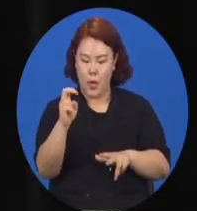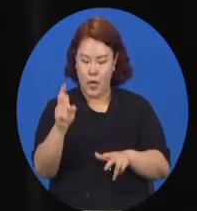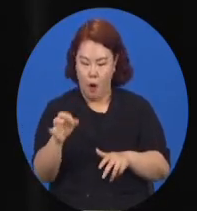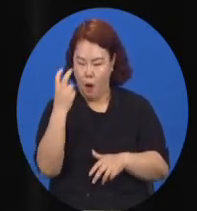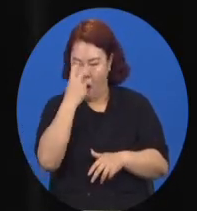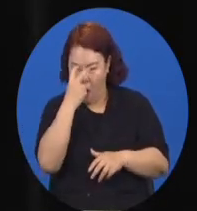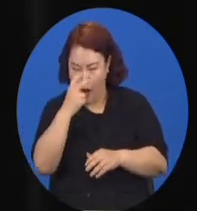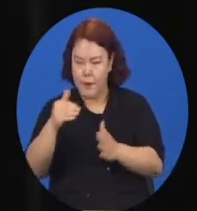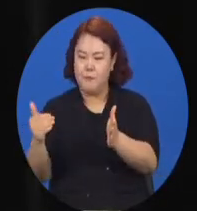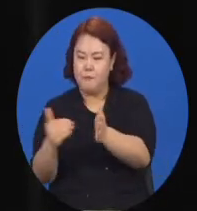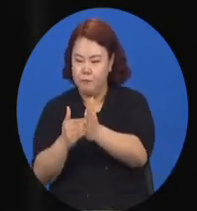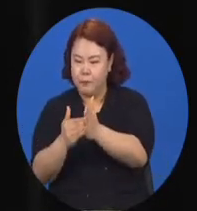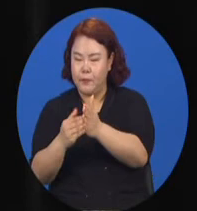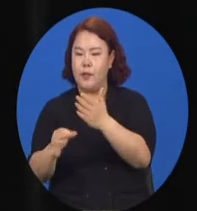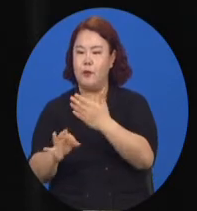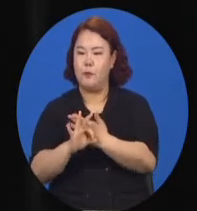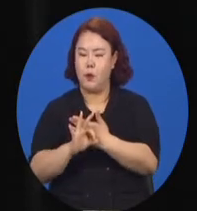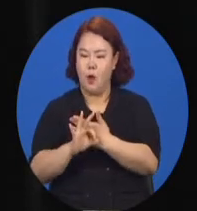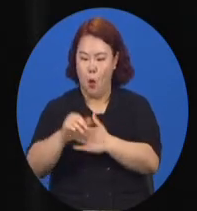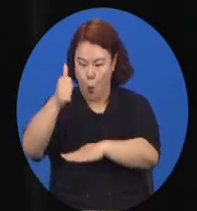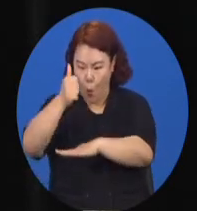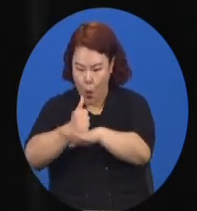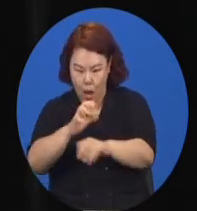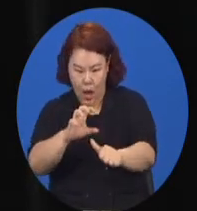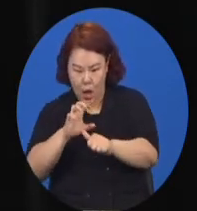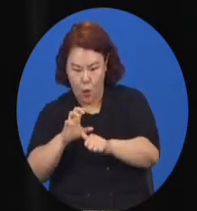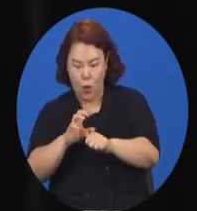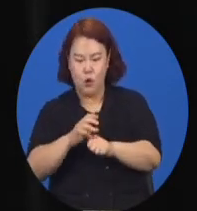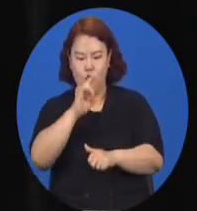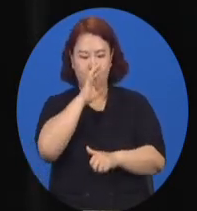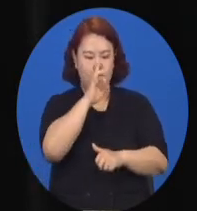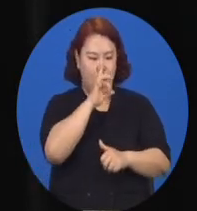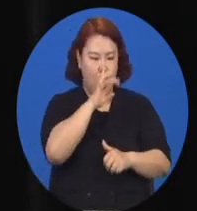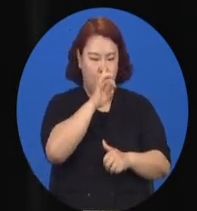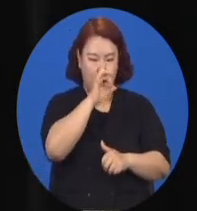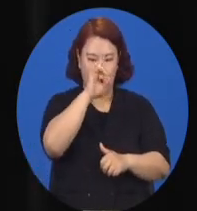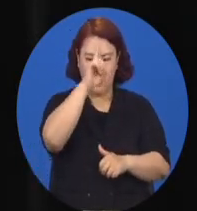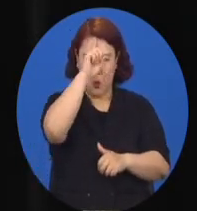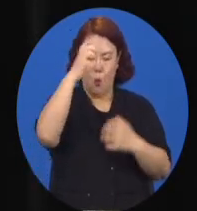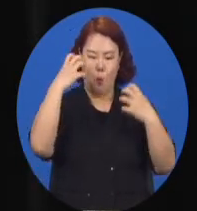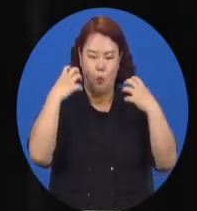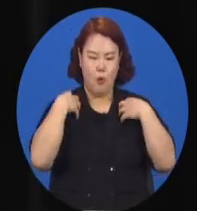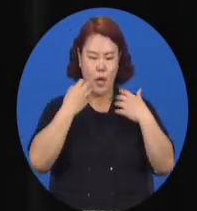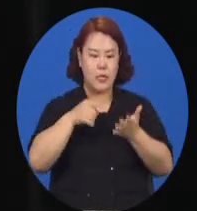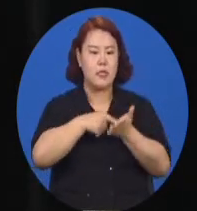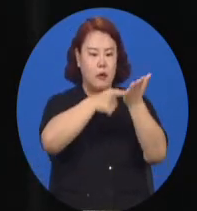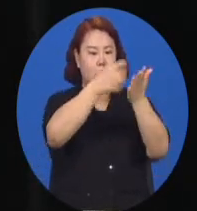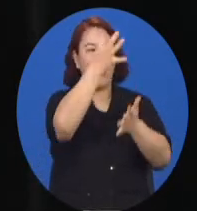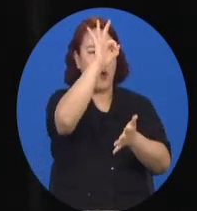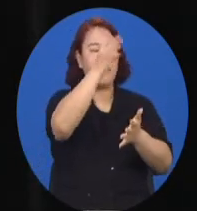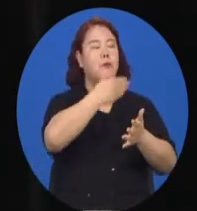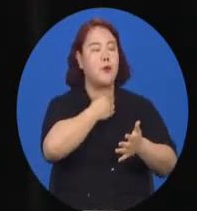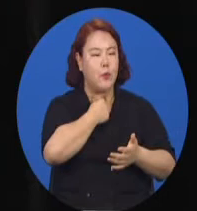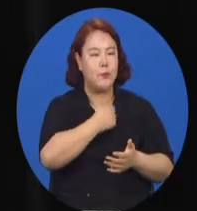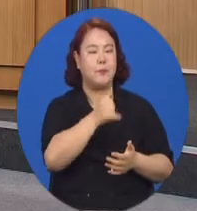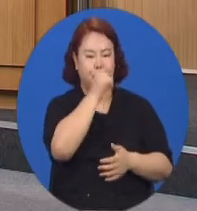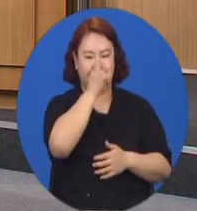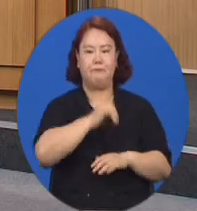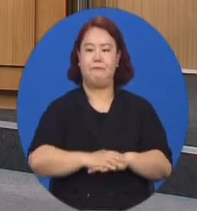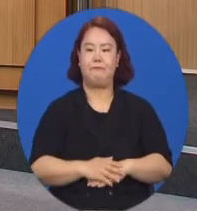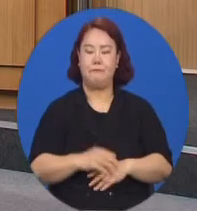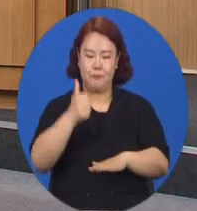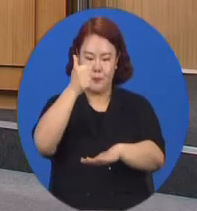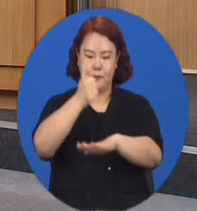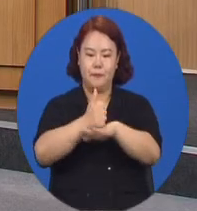있습니다. 그렇게 되면은 이 용역 결과를 가지고 중앙에 신청해서 승인을 받도록 하겠습니다. 네, 자